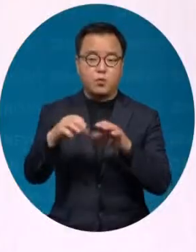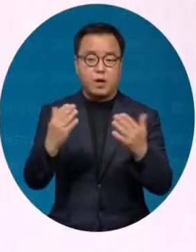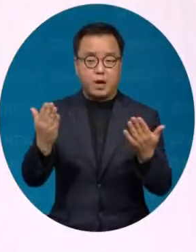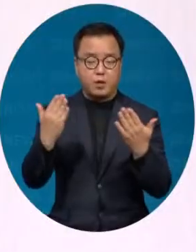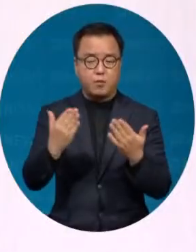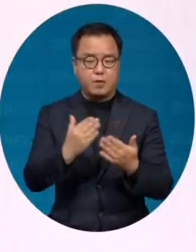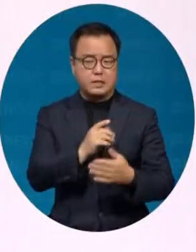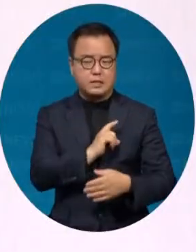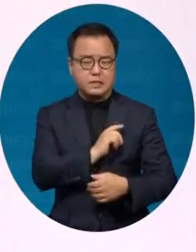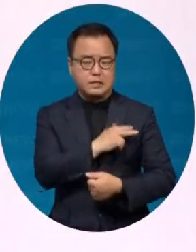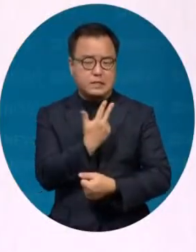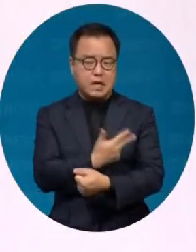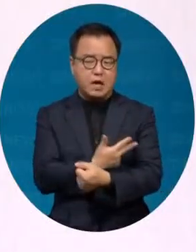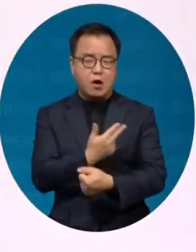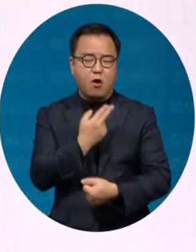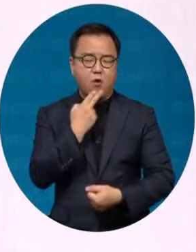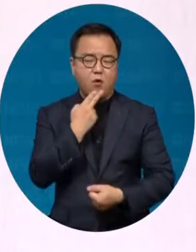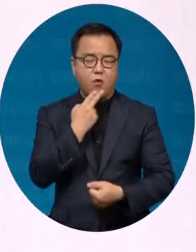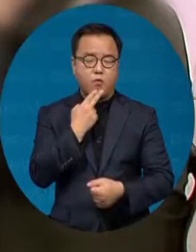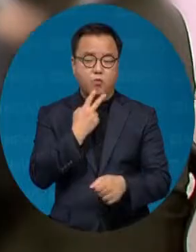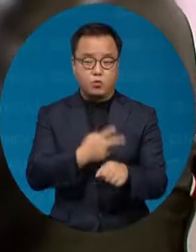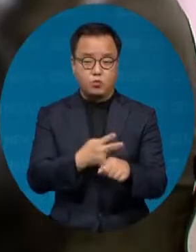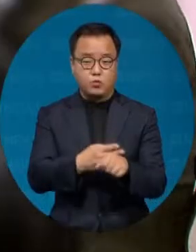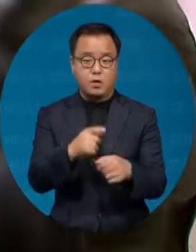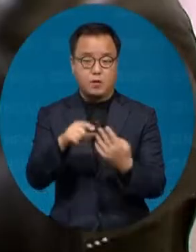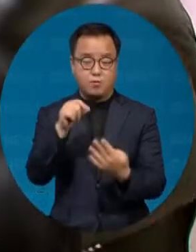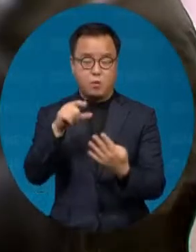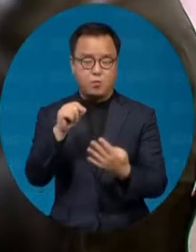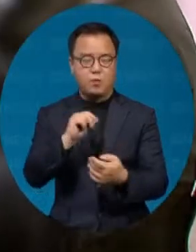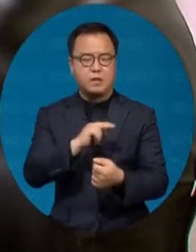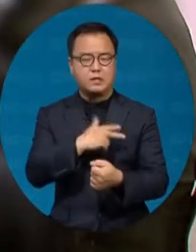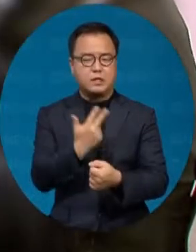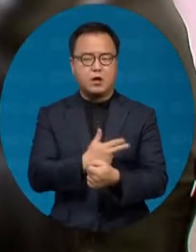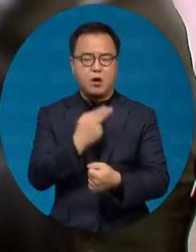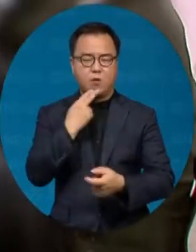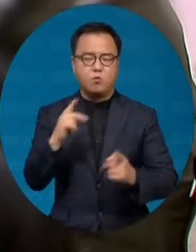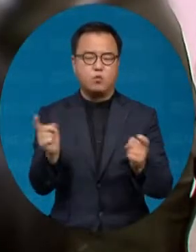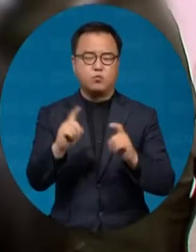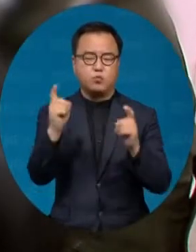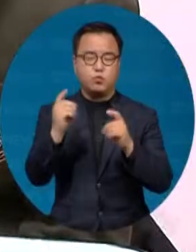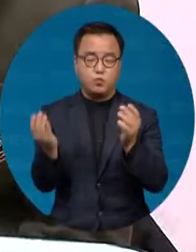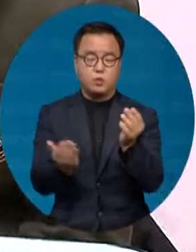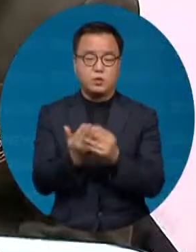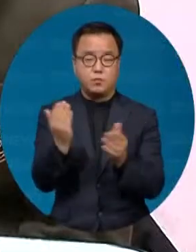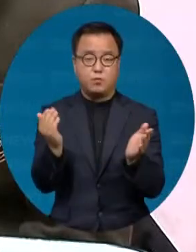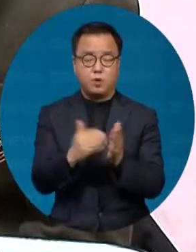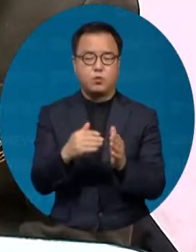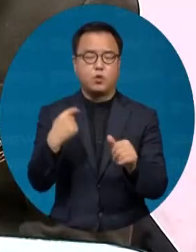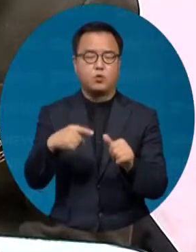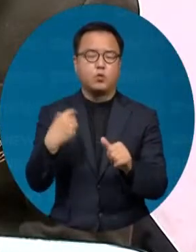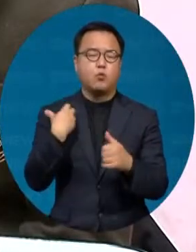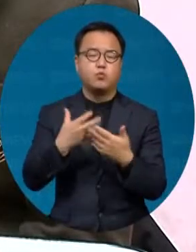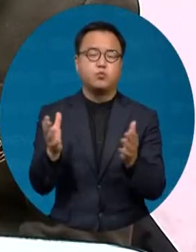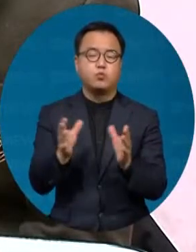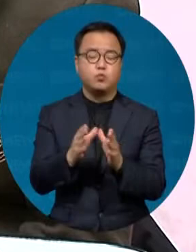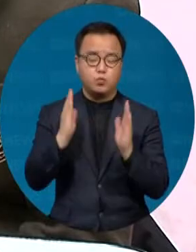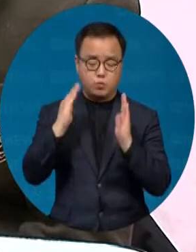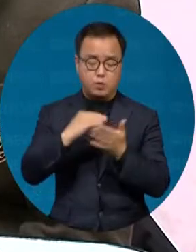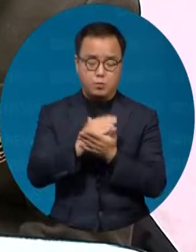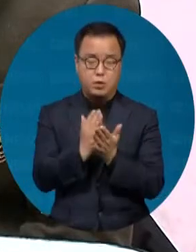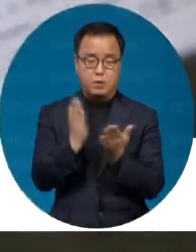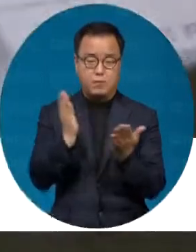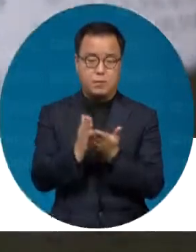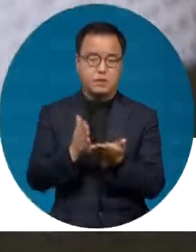없는 사람을 시간제로 채용해서 무자격 논란을 빚기도 했구요 교육부는 이제 과목에 대한 전문가를 뽑을 수 있도록 초